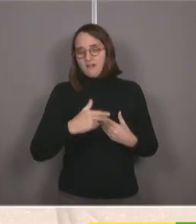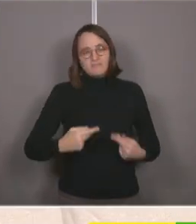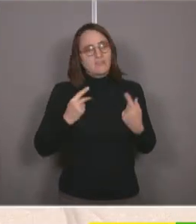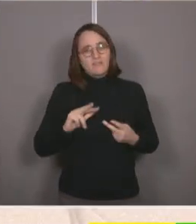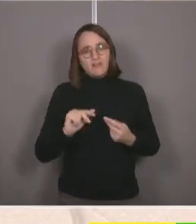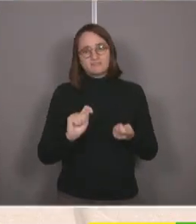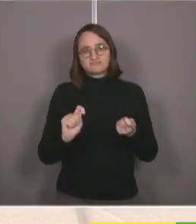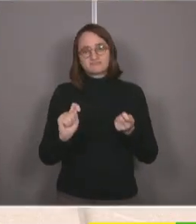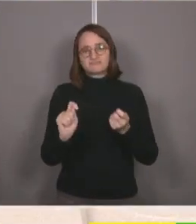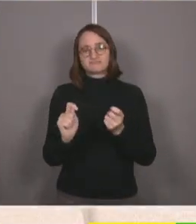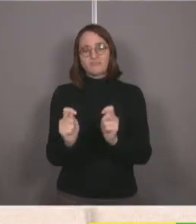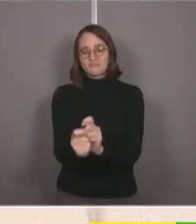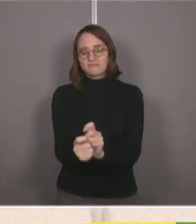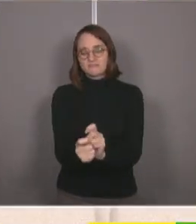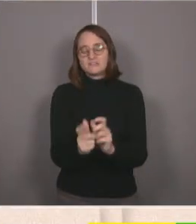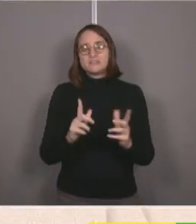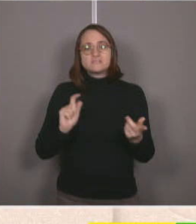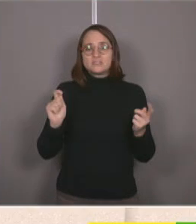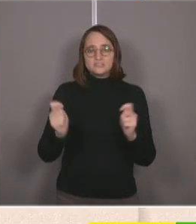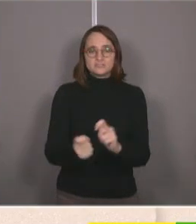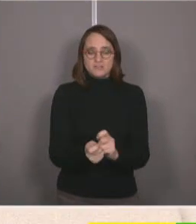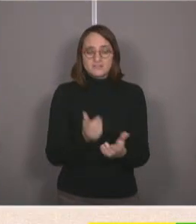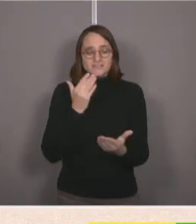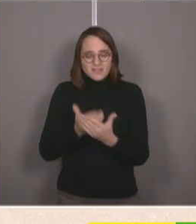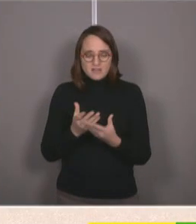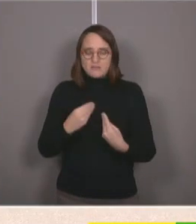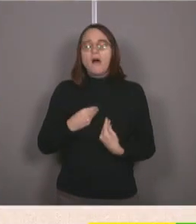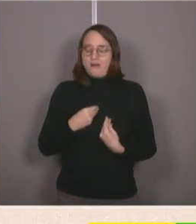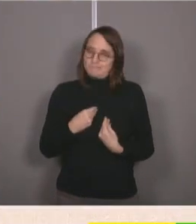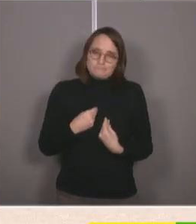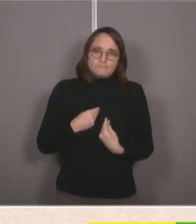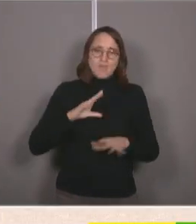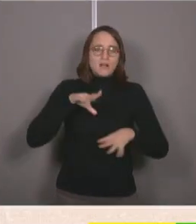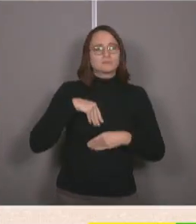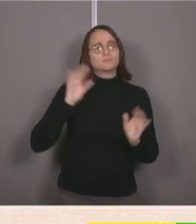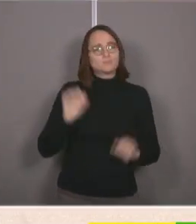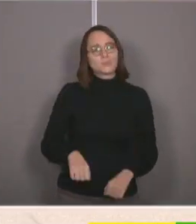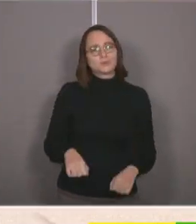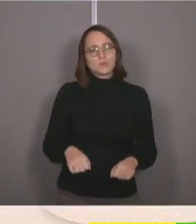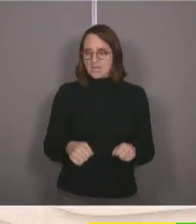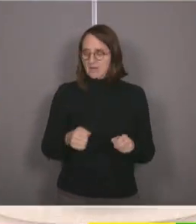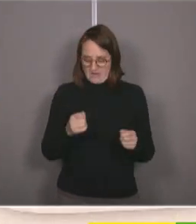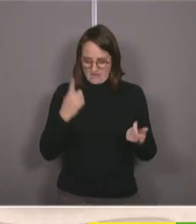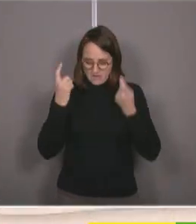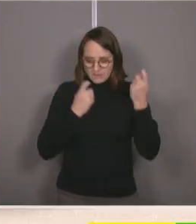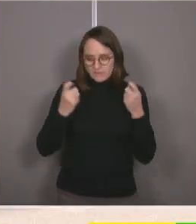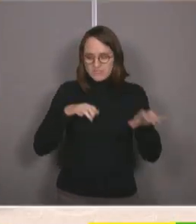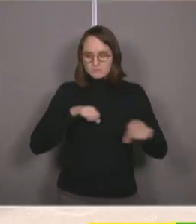Et cette intériorisation, c'est le moteur de l'acceptabilité. Le bouleversement des mobilités est largement